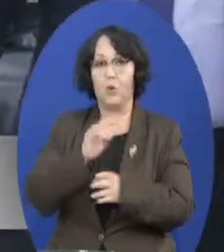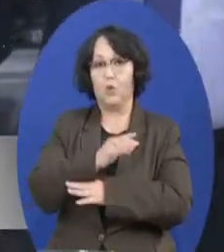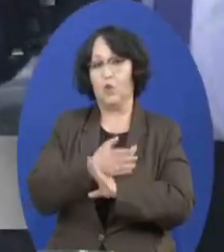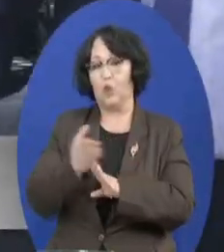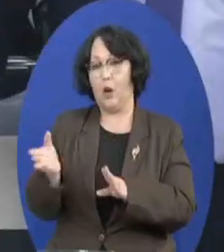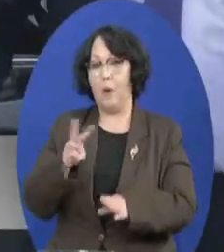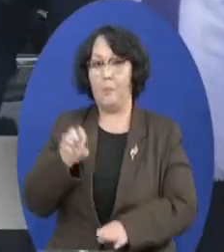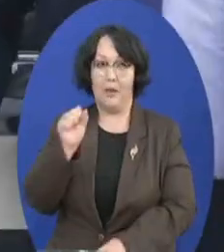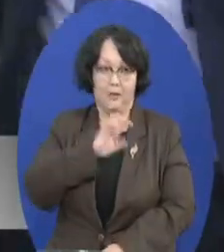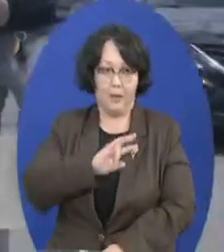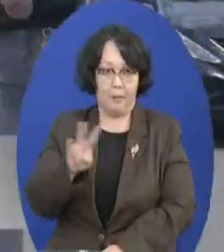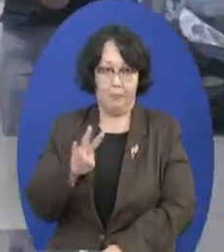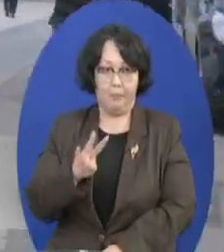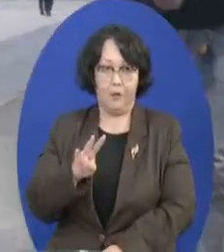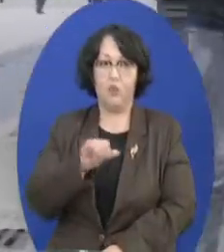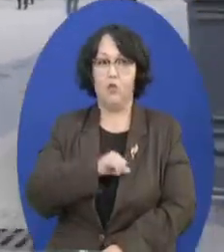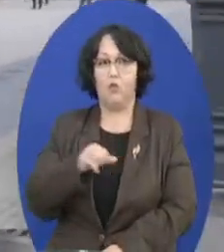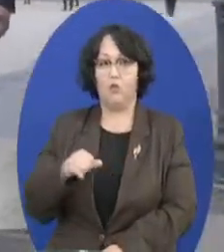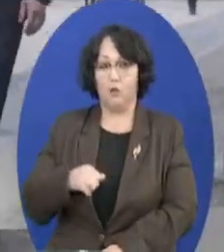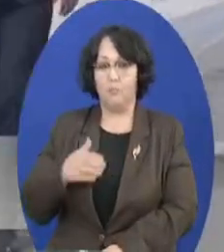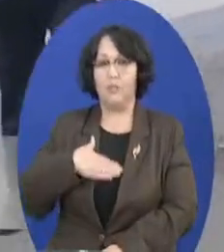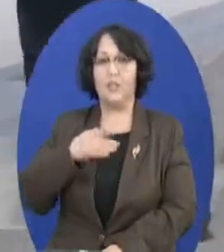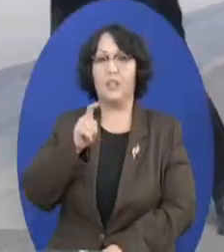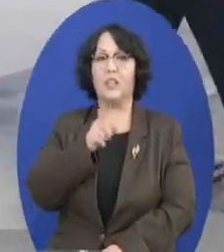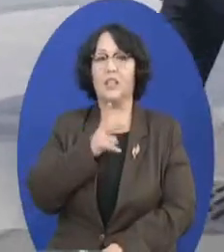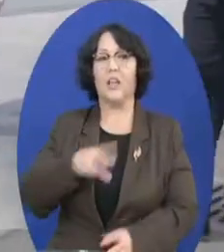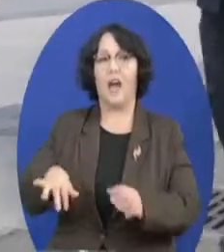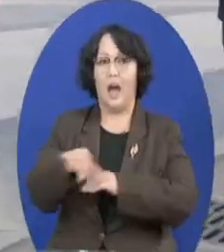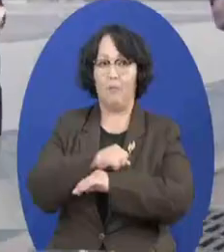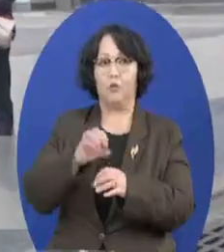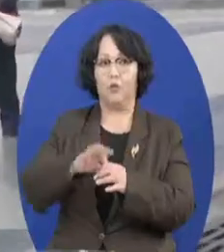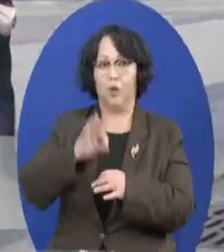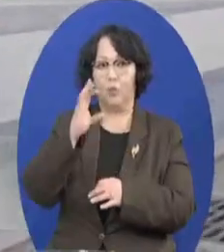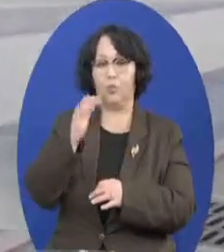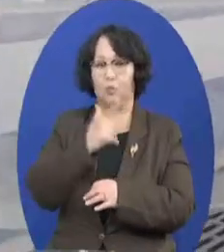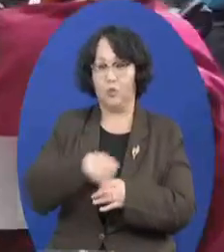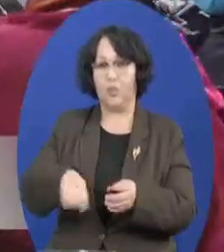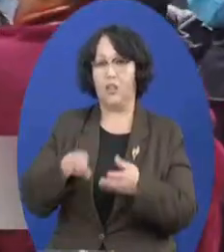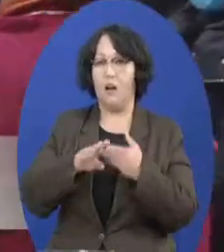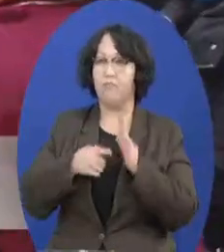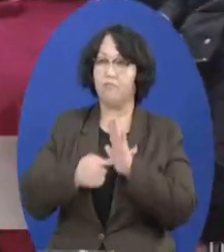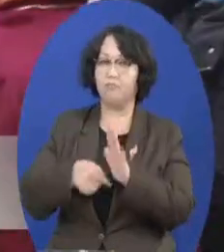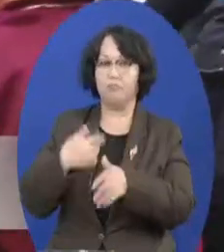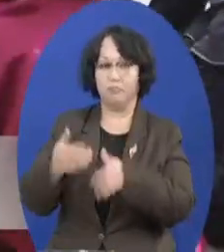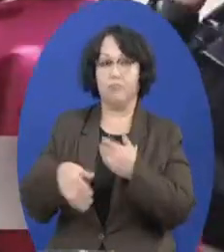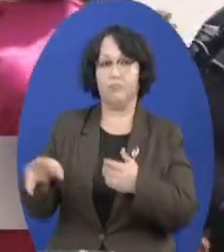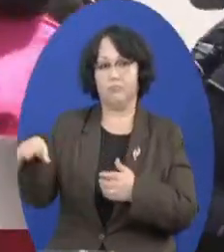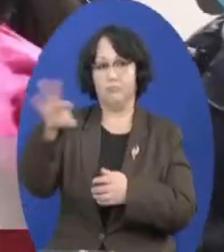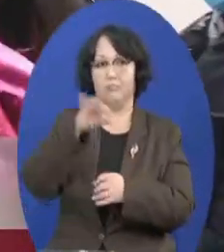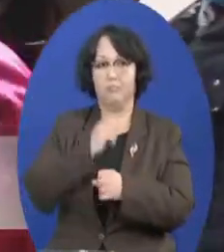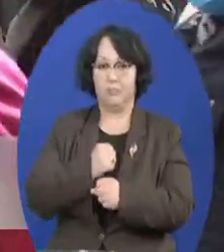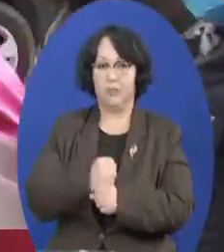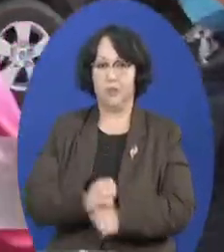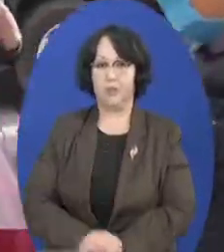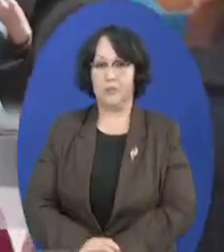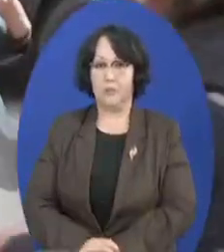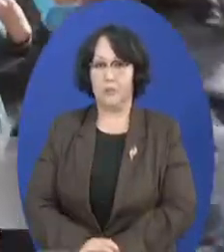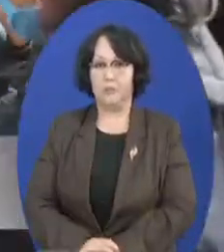Ардын намаас нэр дэвшигч хөрөлсөх өөрийн өсөж өндөөсөн Хинтээ аймагт сонгуулийн сурталчилгаагаа үргэлжлүүллээ.